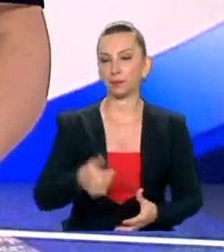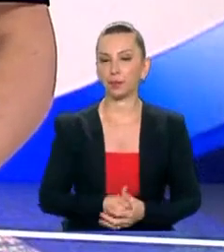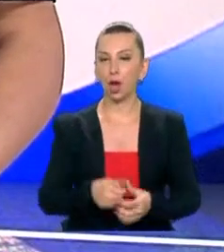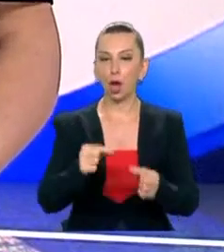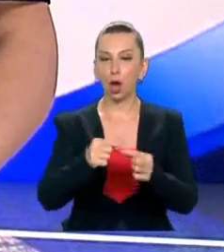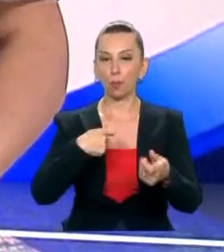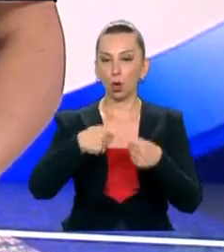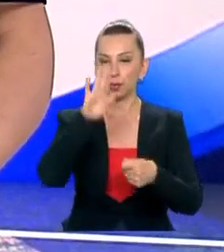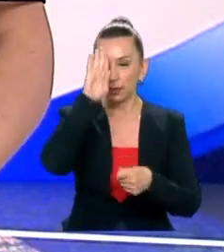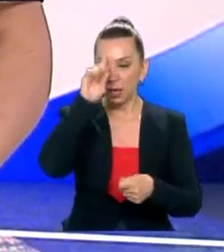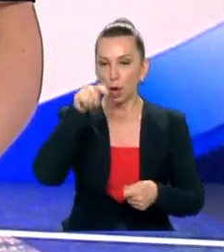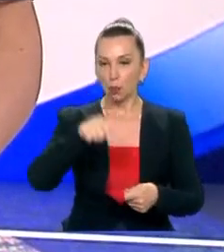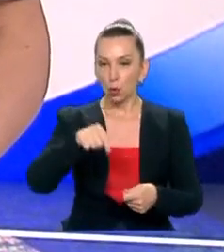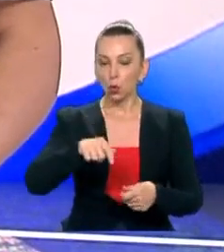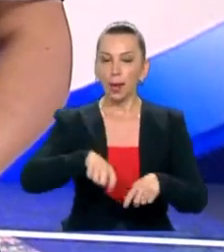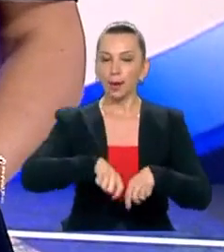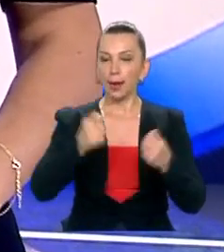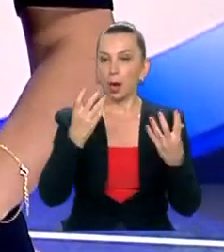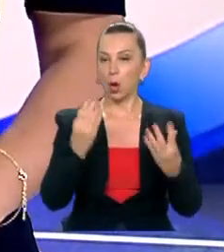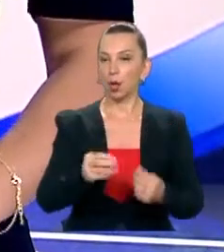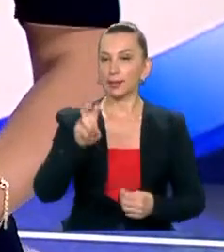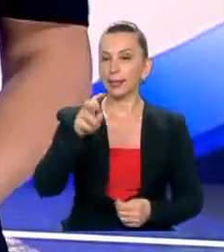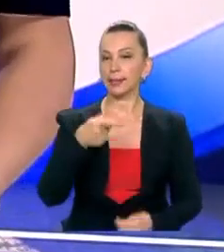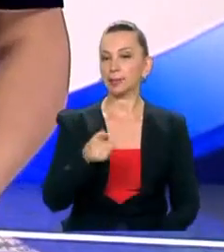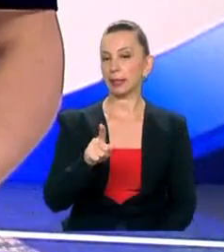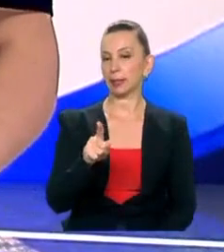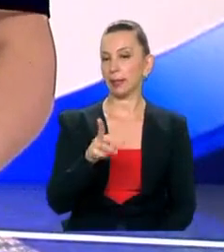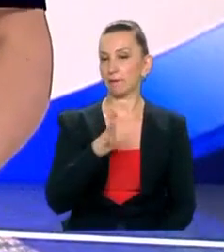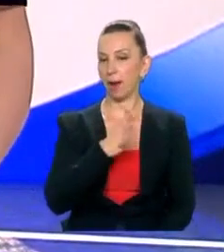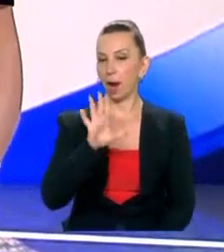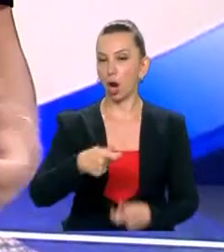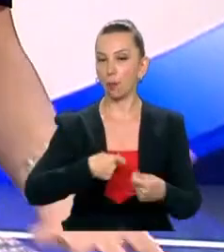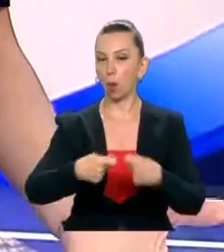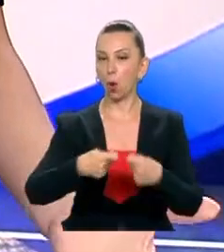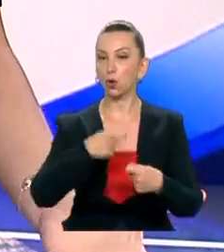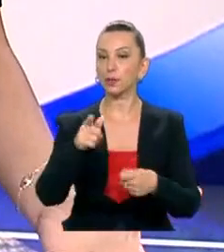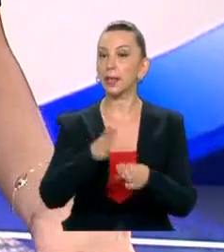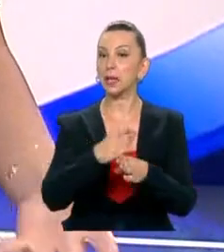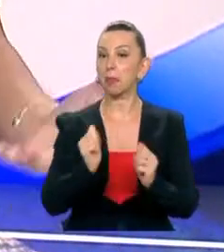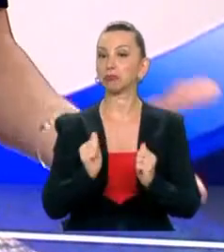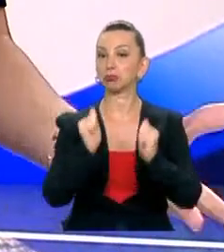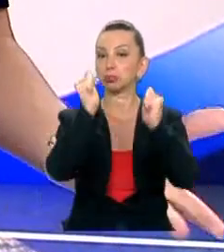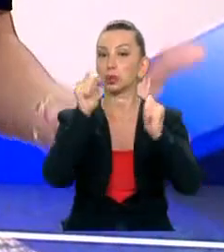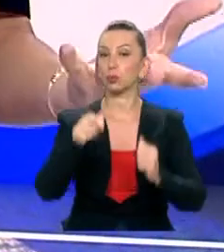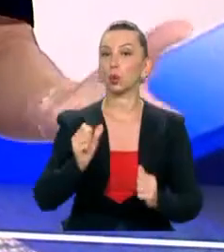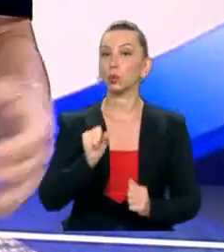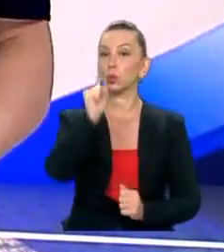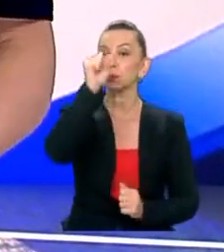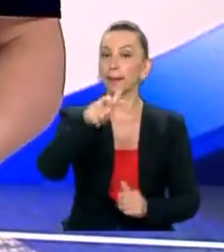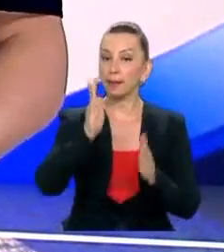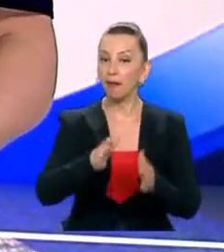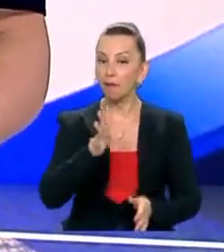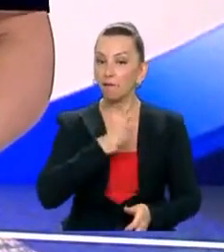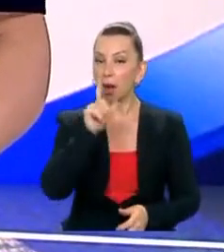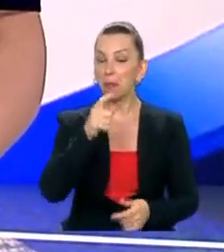Borsa İstanbul bugün tüm zamanların rekorunu kırdı. 8000 bandını gördü. Peki borsa neden yükseliyor ve bu yükseliş devam eder